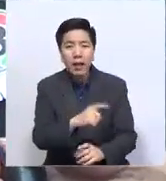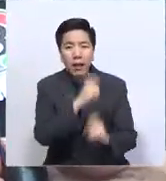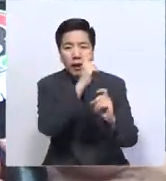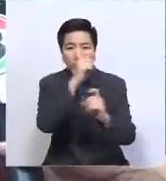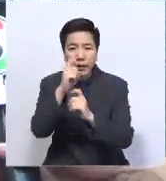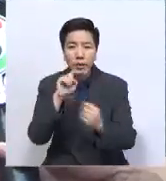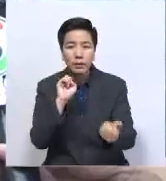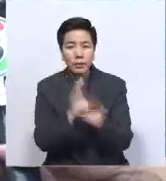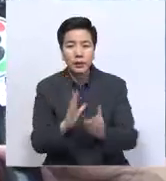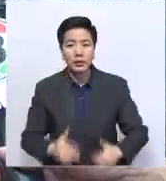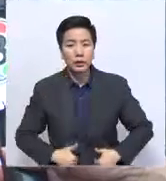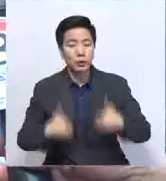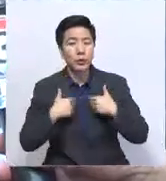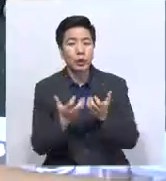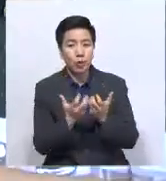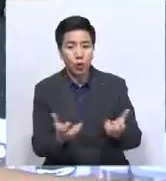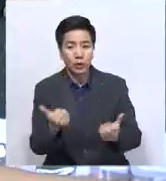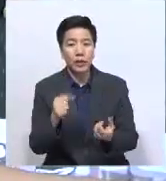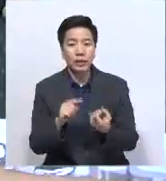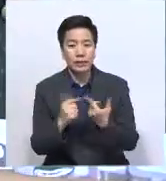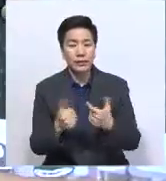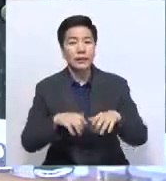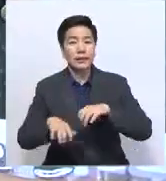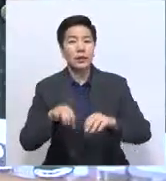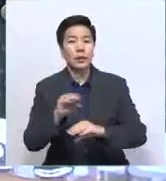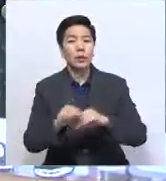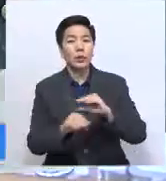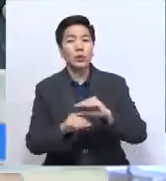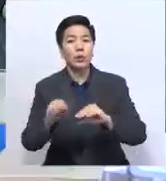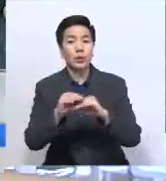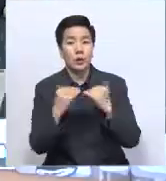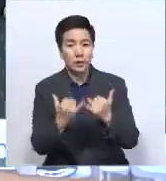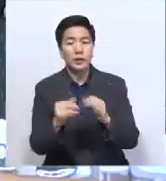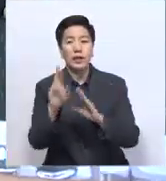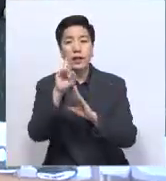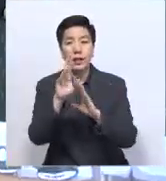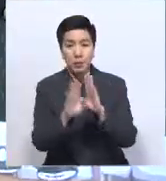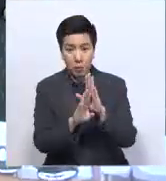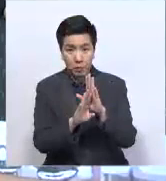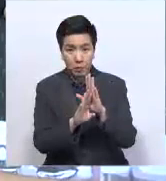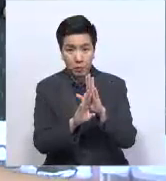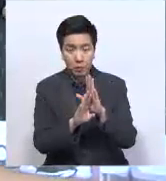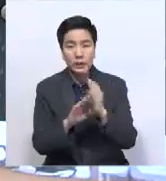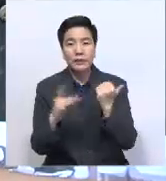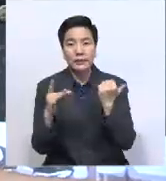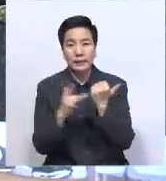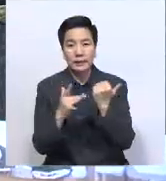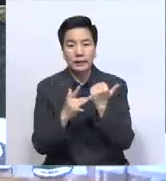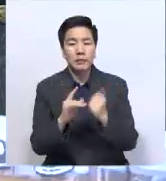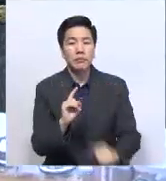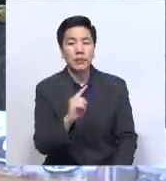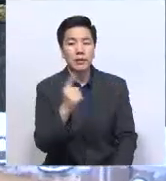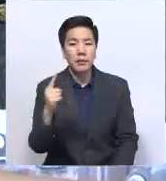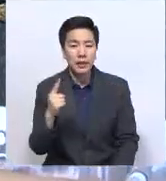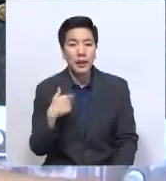ตรายต่อชีวิตและทรัพย์สินเราได้ครับผม การดำเนินการโครงการนี้เราได้นำเอาระบบเทคโนโลยีที่ทันสมั